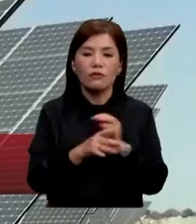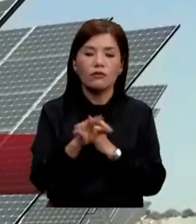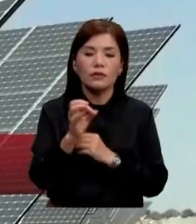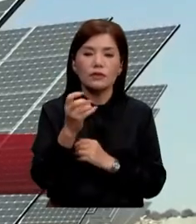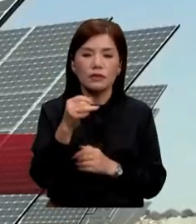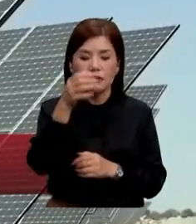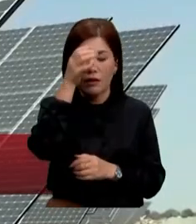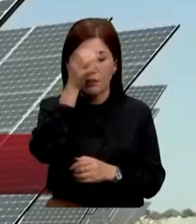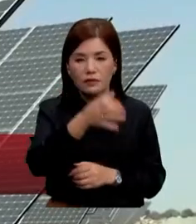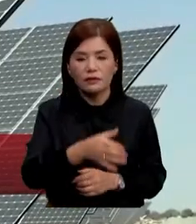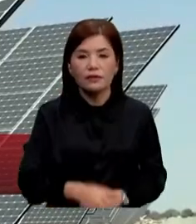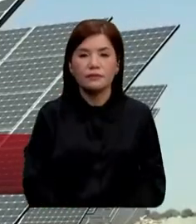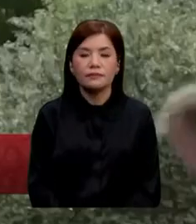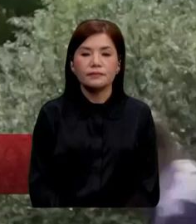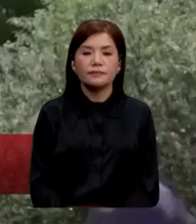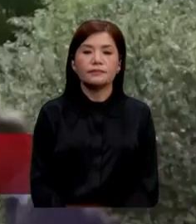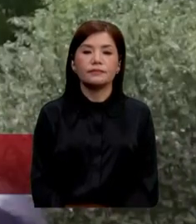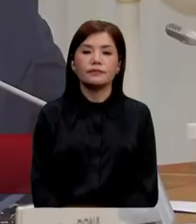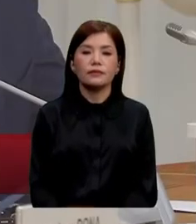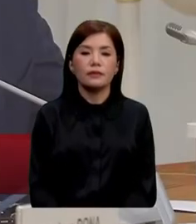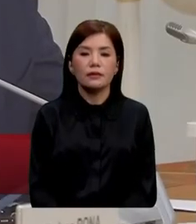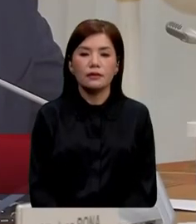сфере образования.